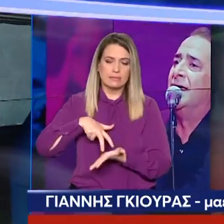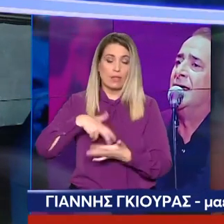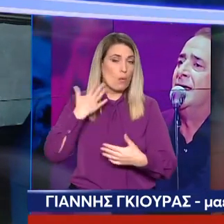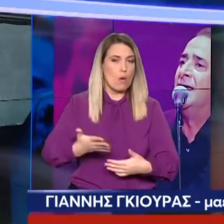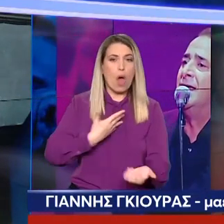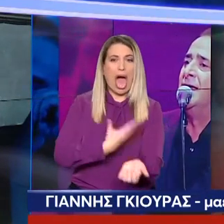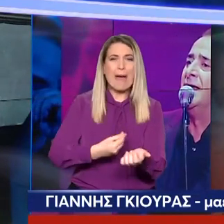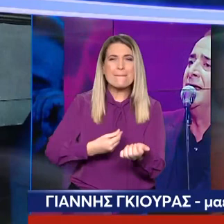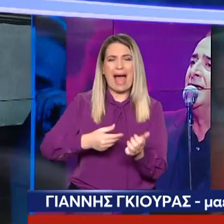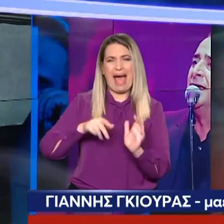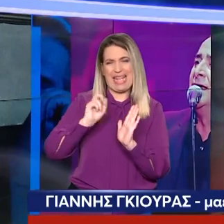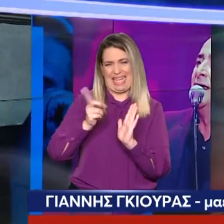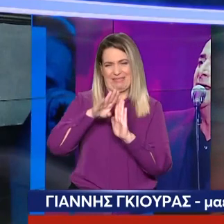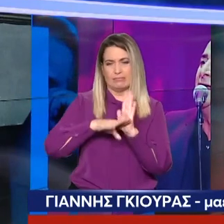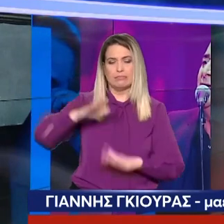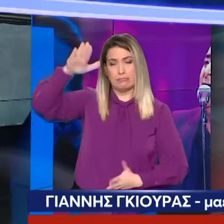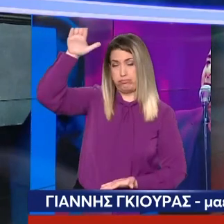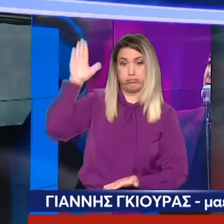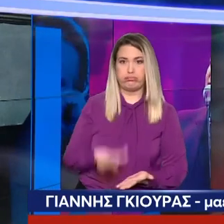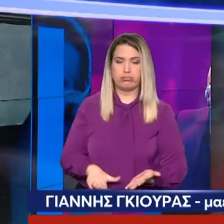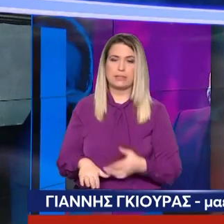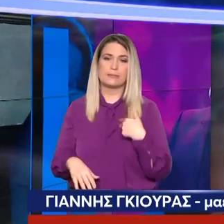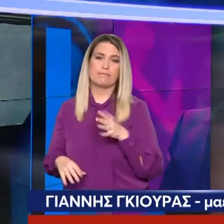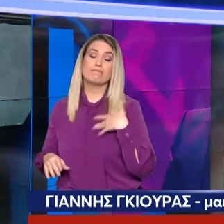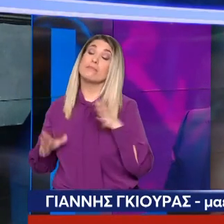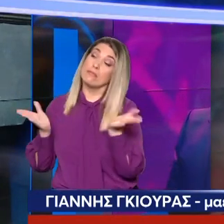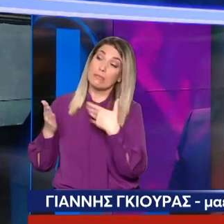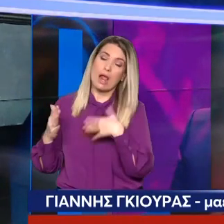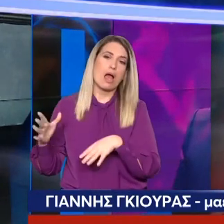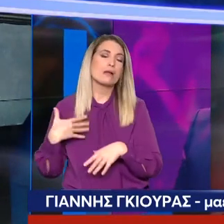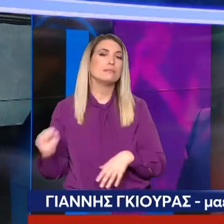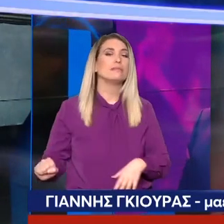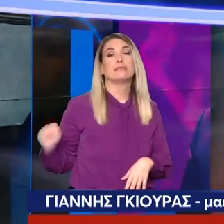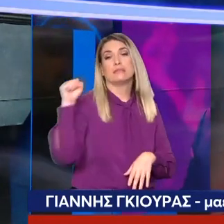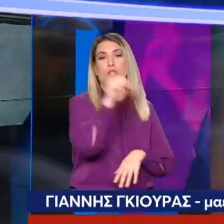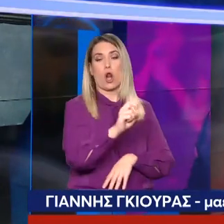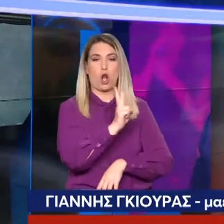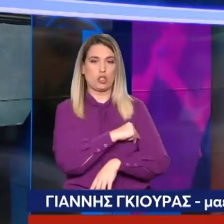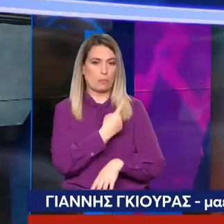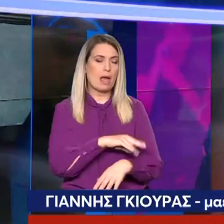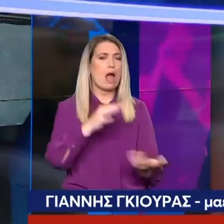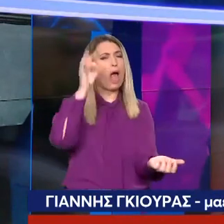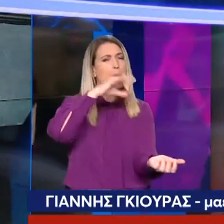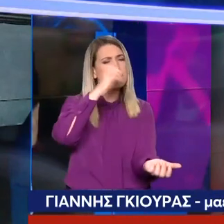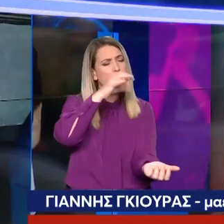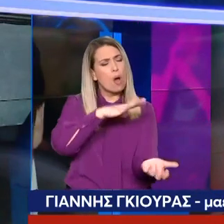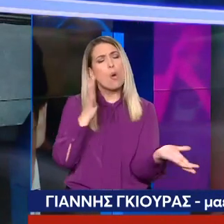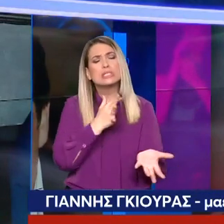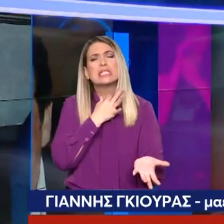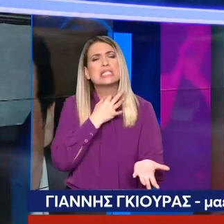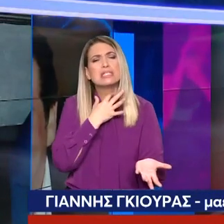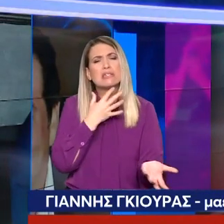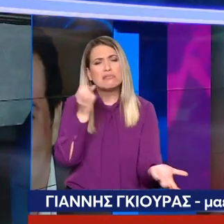όρθιος και ξαφνικά μαθαίνουμε ότι τον πηγαίνουν στο νοσοκομείο, του προσθέτουν αίμα ή ό,τι τουλάχιστον